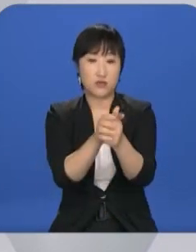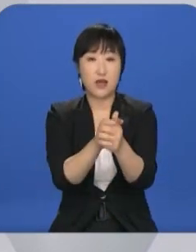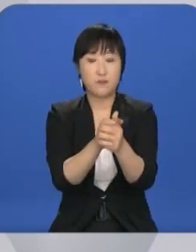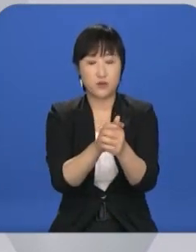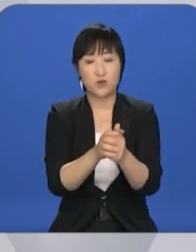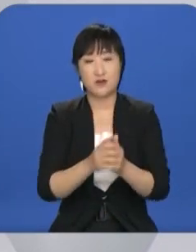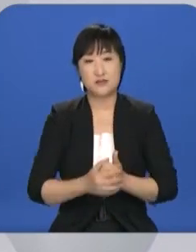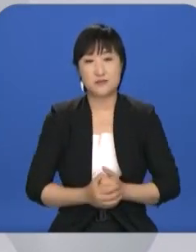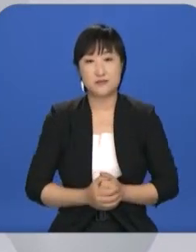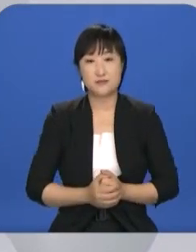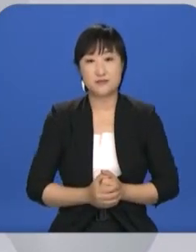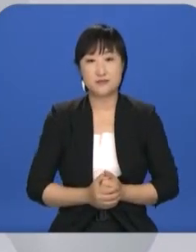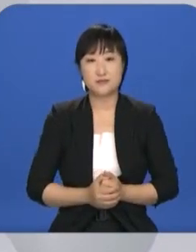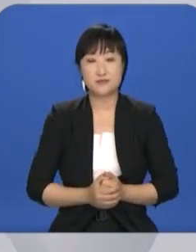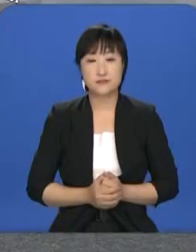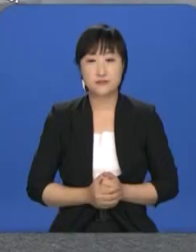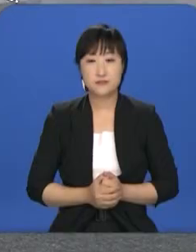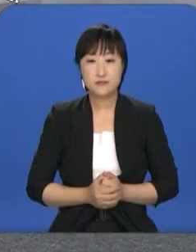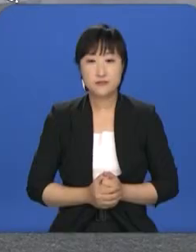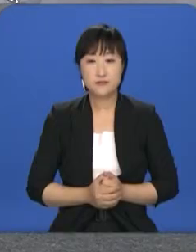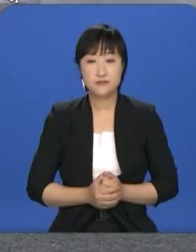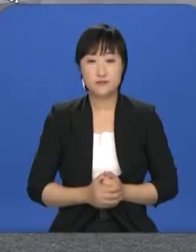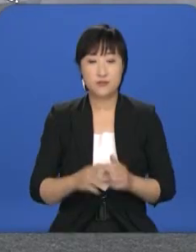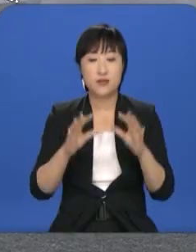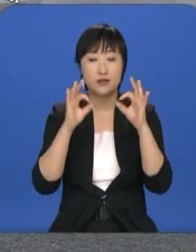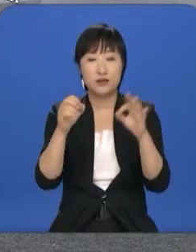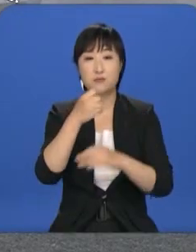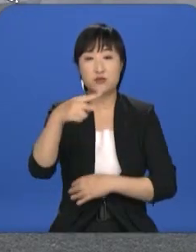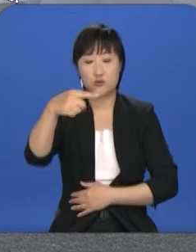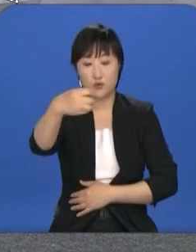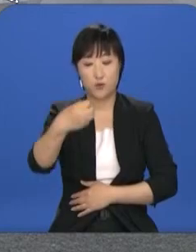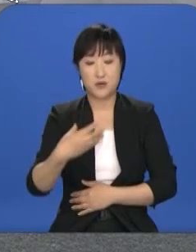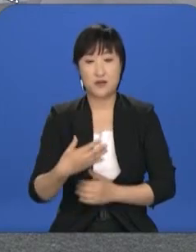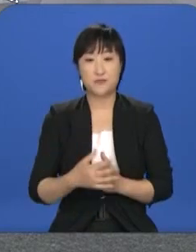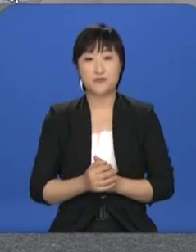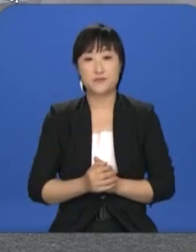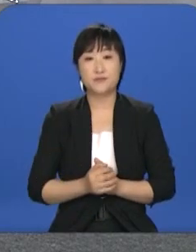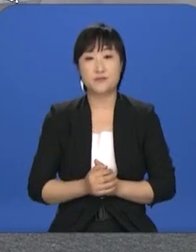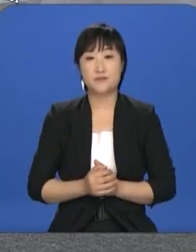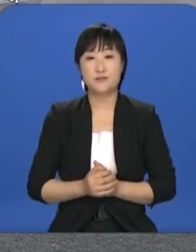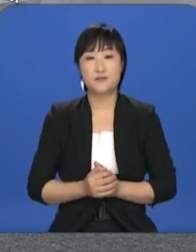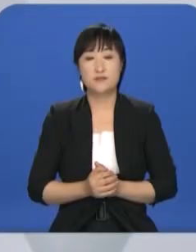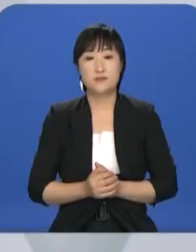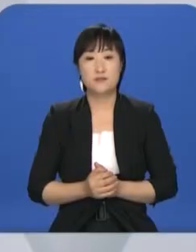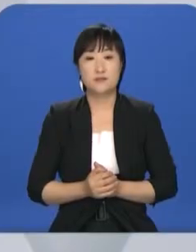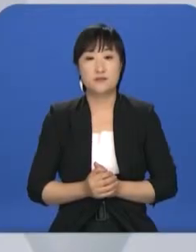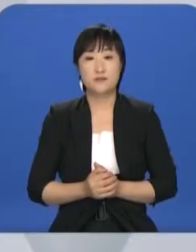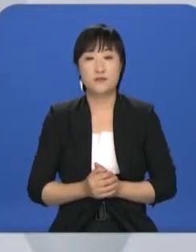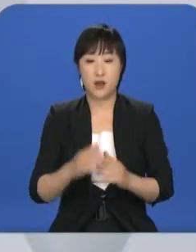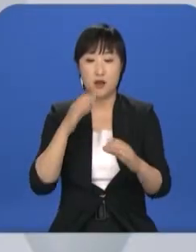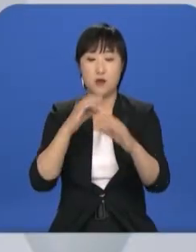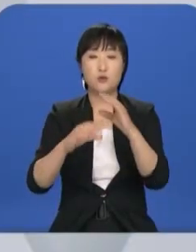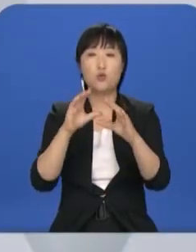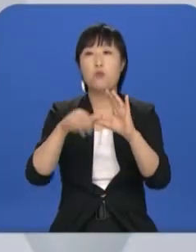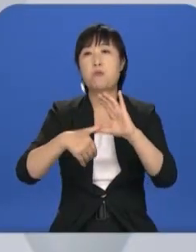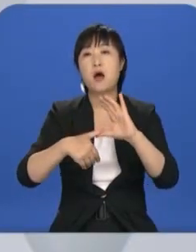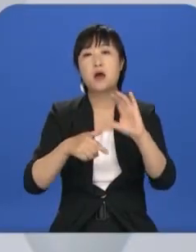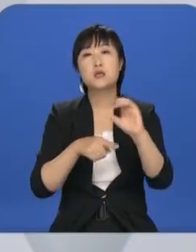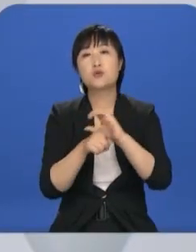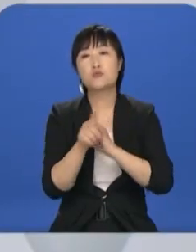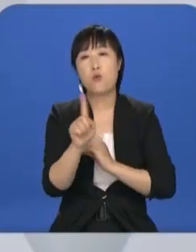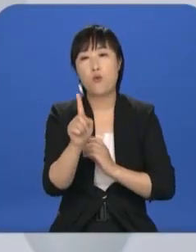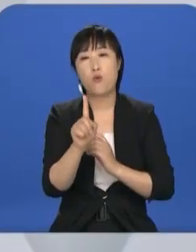전담시키도록 하겠습니다. 네, 다음으로 김희수 후보 답변하시기 바랍니다. 1분 드립니다. 소통이 안 되는